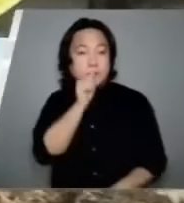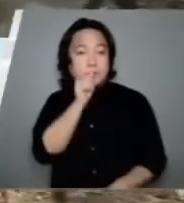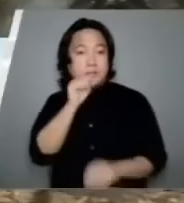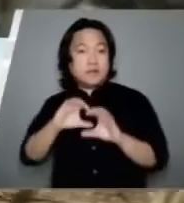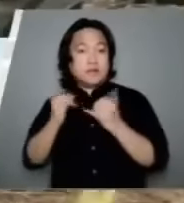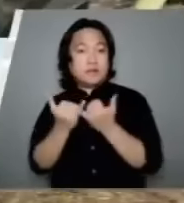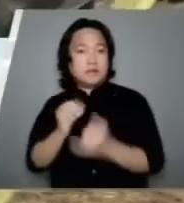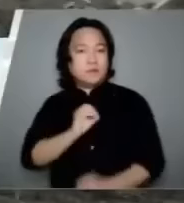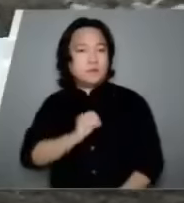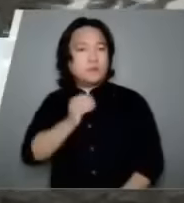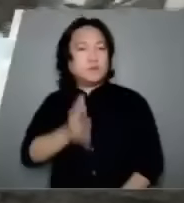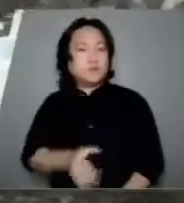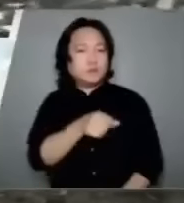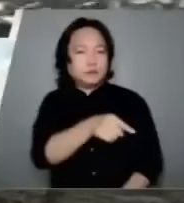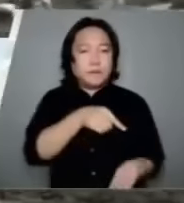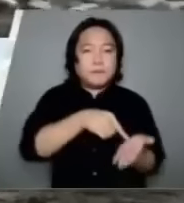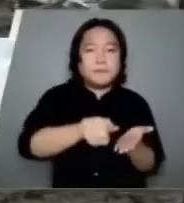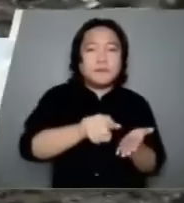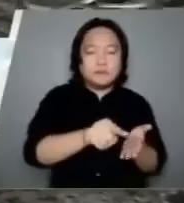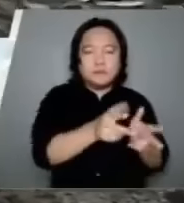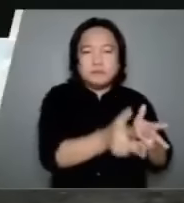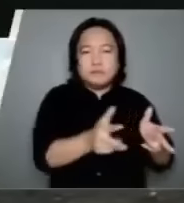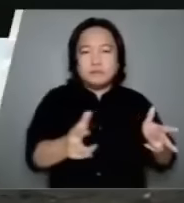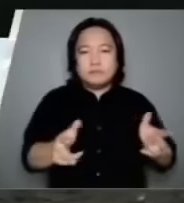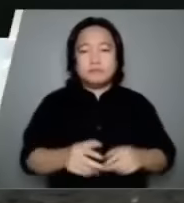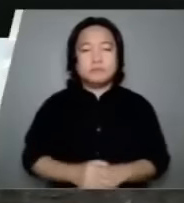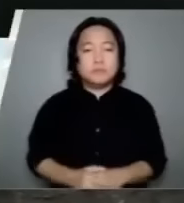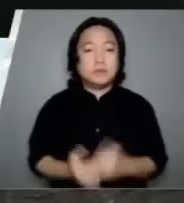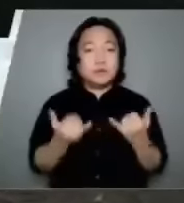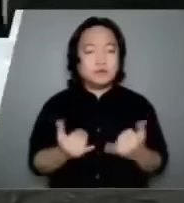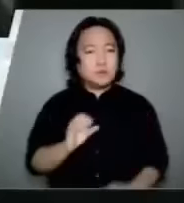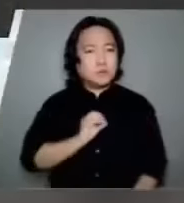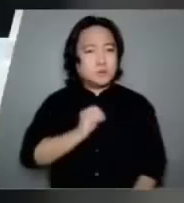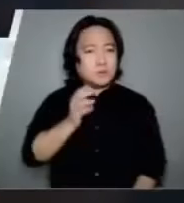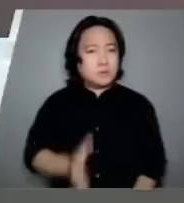isang fire truck sa parking area hanggat di pa nakukuha ng mga may-ari ang ibang sakyan.